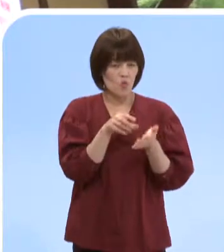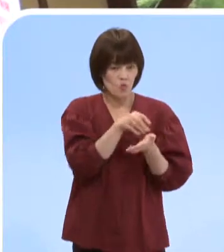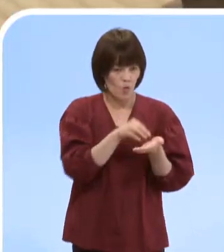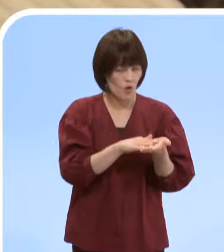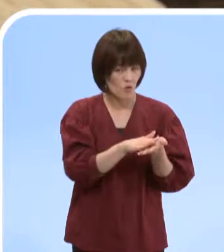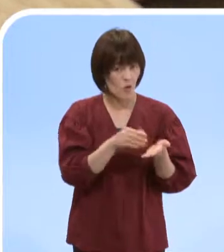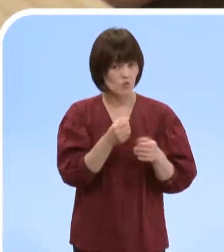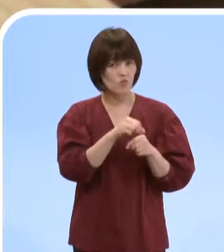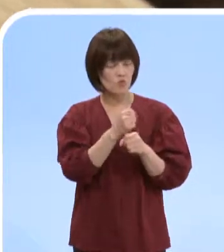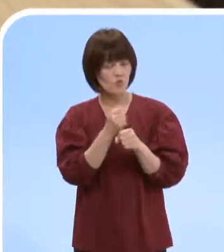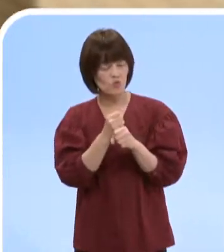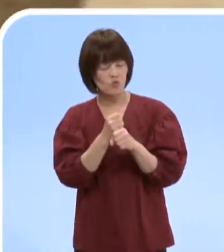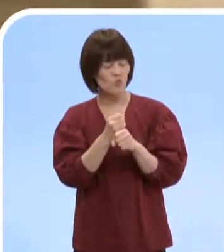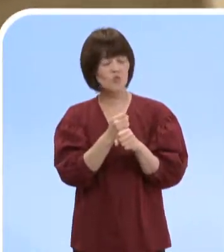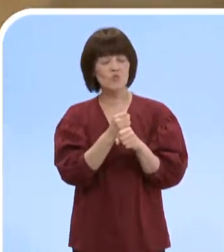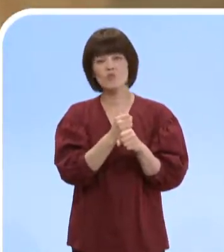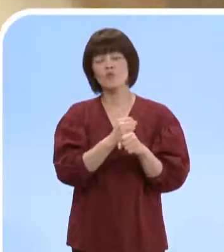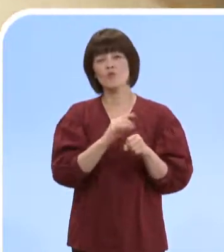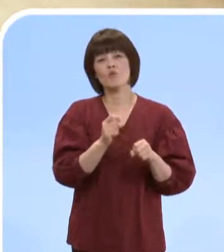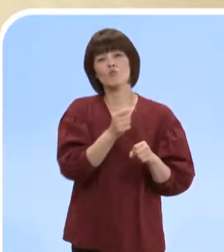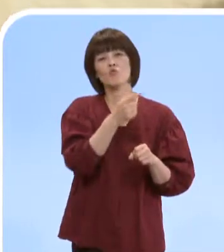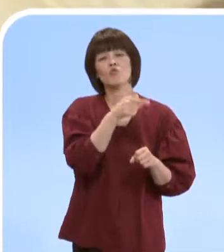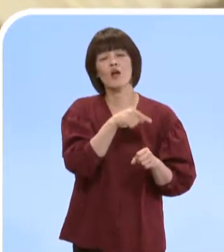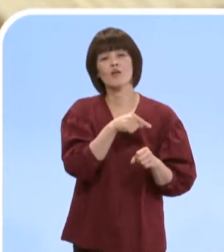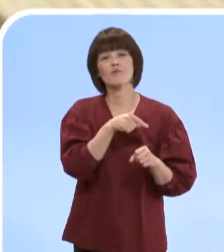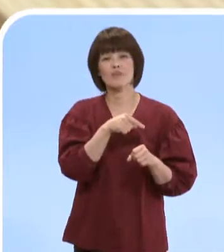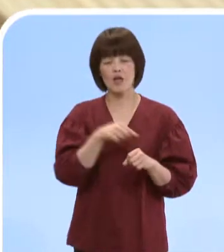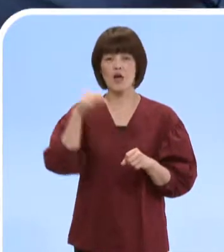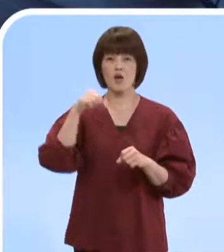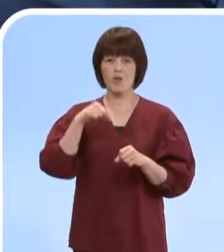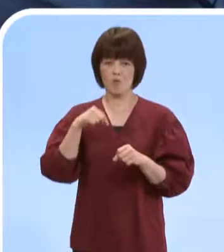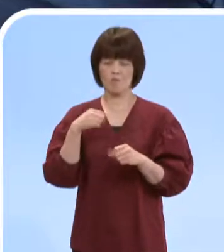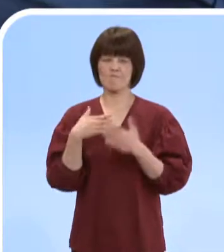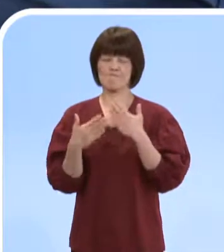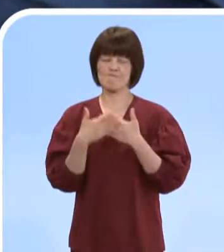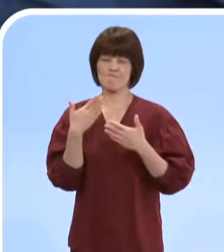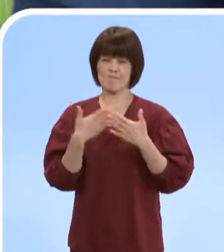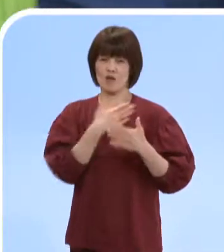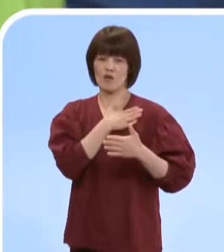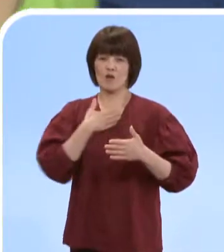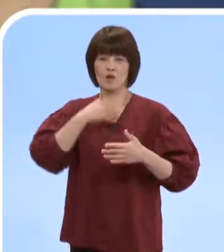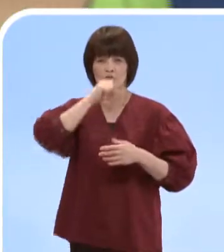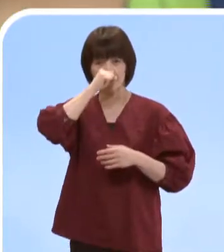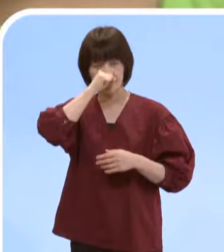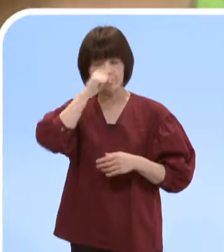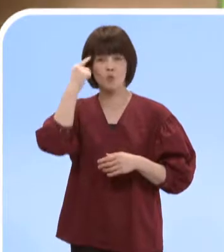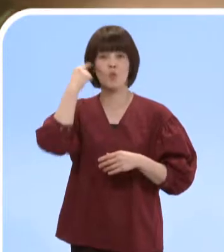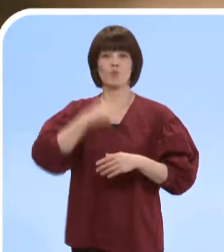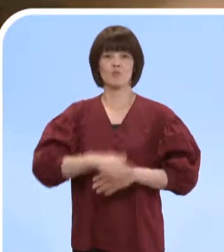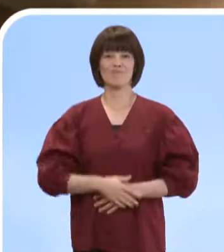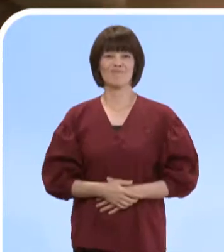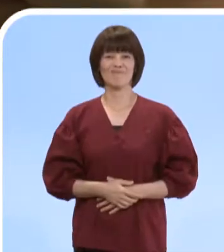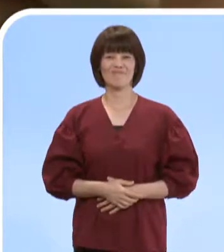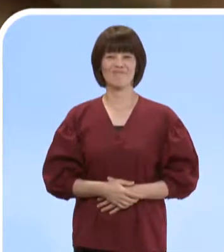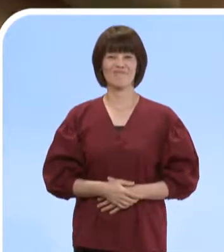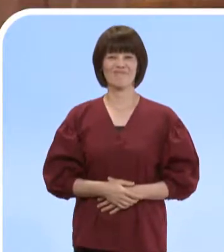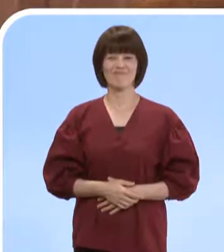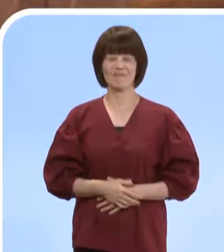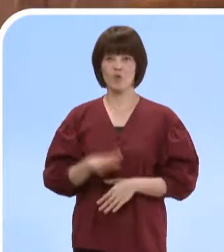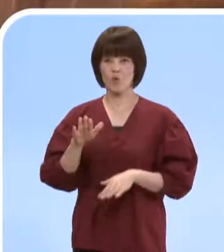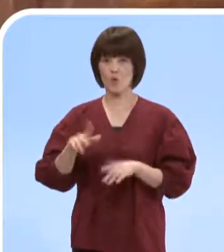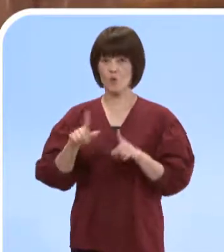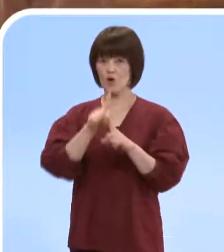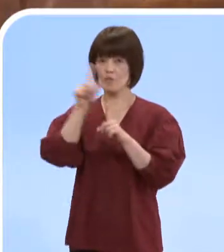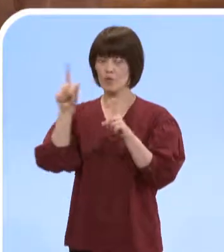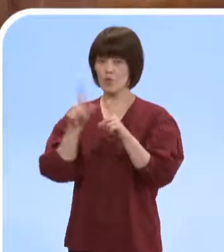か、まあ、それつけて組み合わせ遊ぶっていうのはなかなか体験できない、まあ、いいと思います。